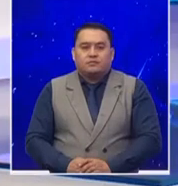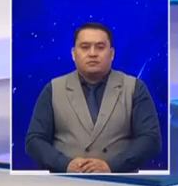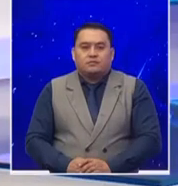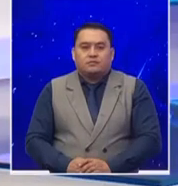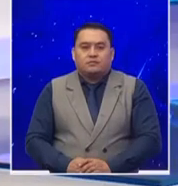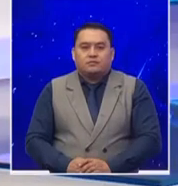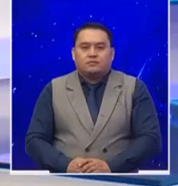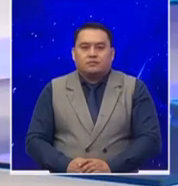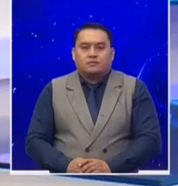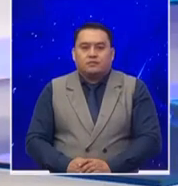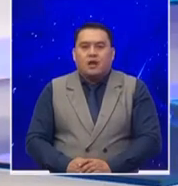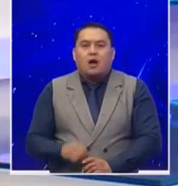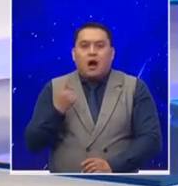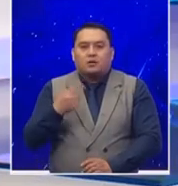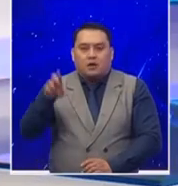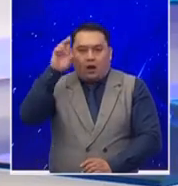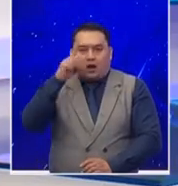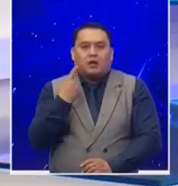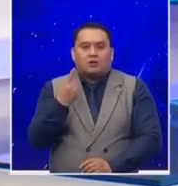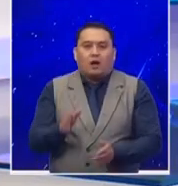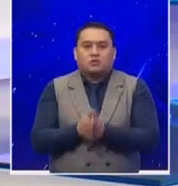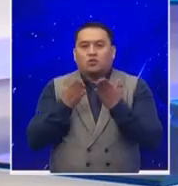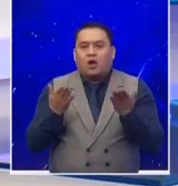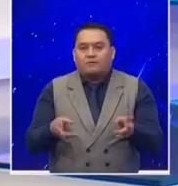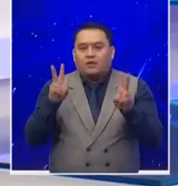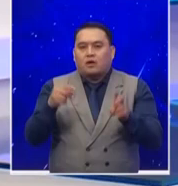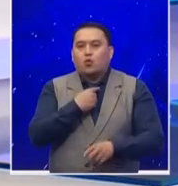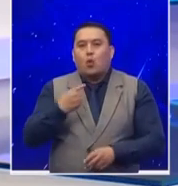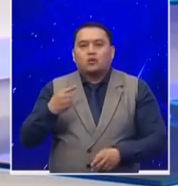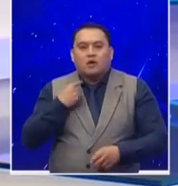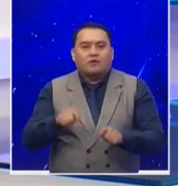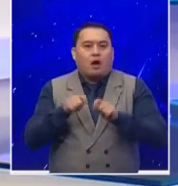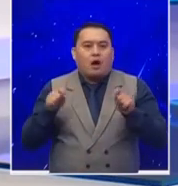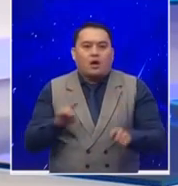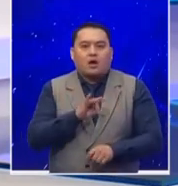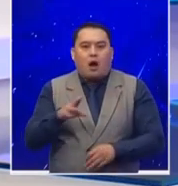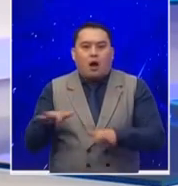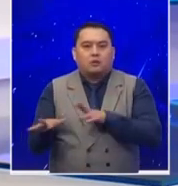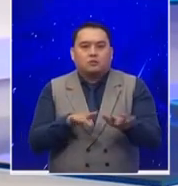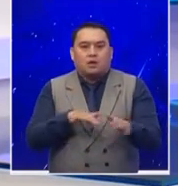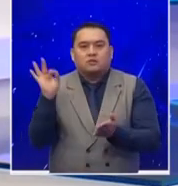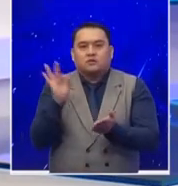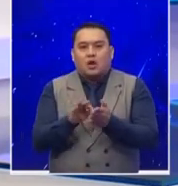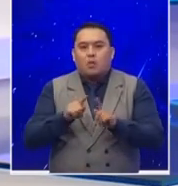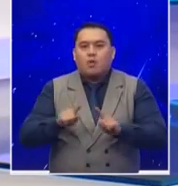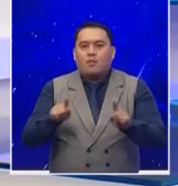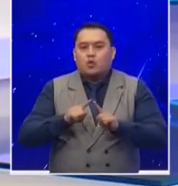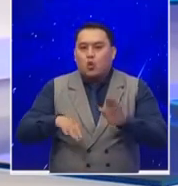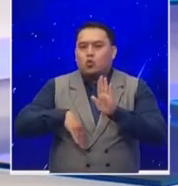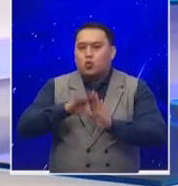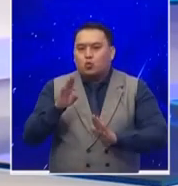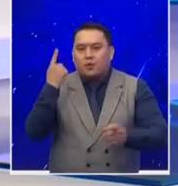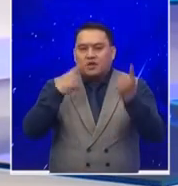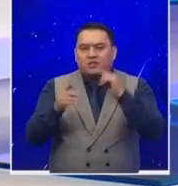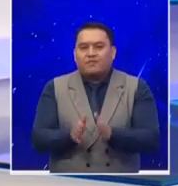«Одна страна, одна книга». Под таким девизом прошел брифинг в Талдыкургане в рамках республиканской акции. Ее цель – популяризация лучших